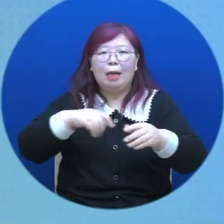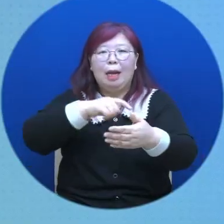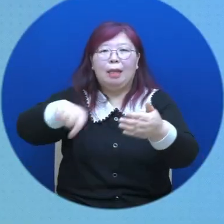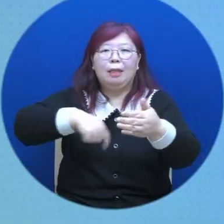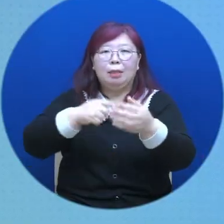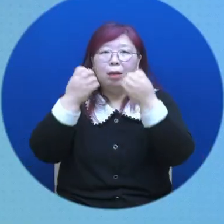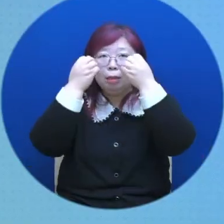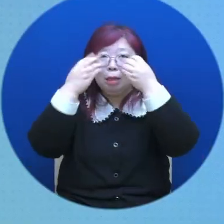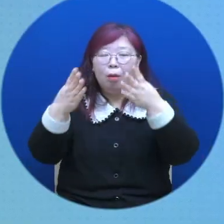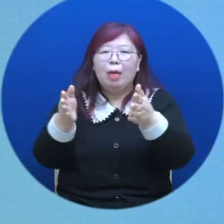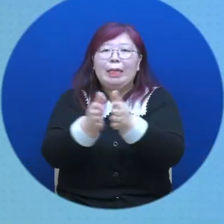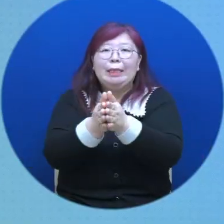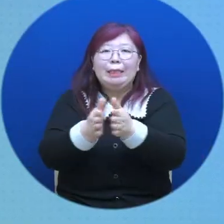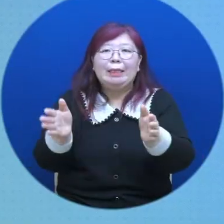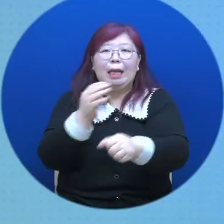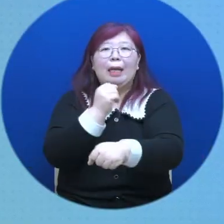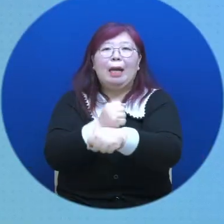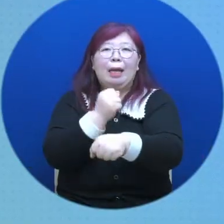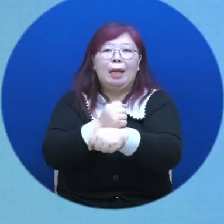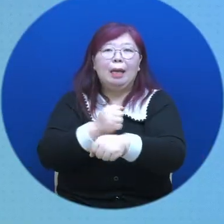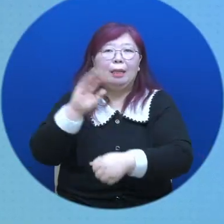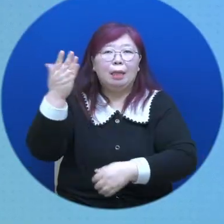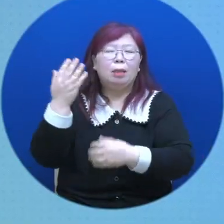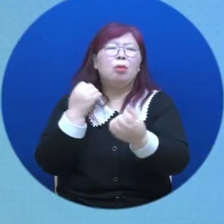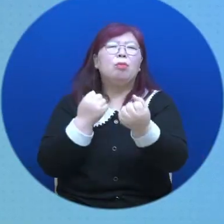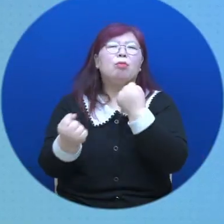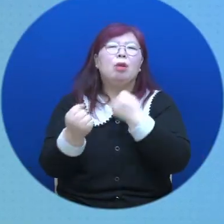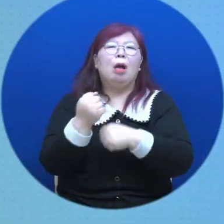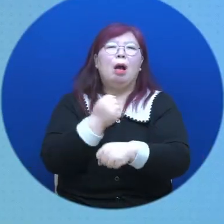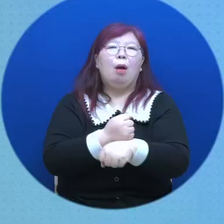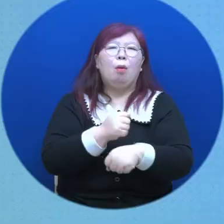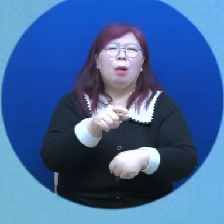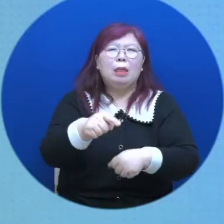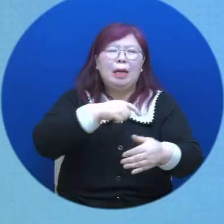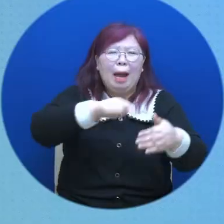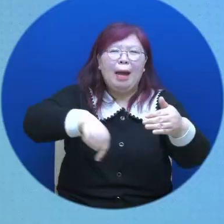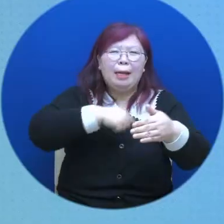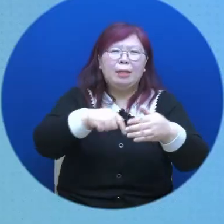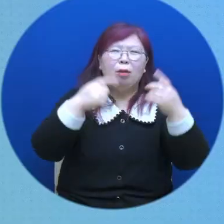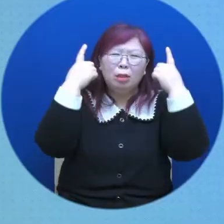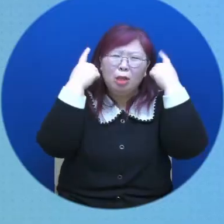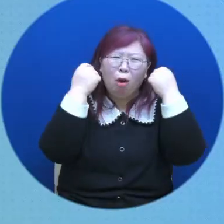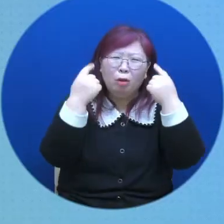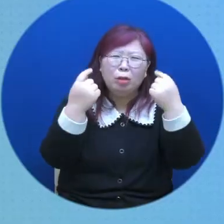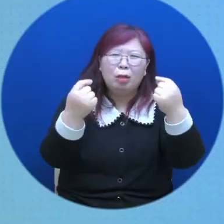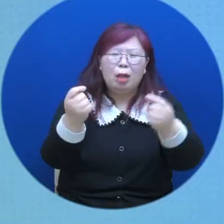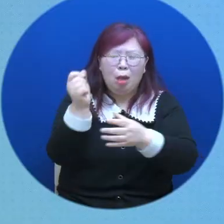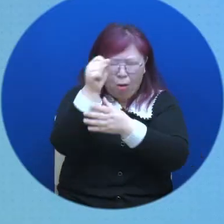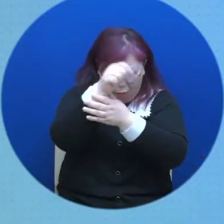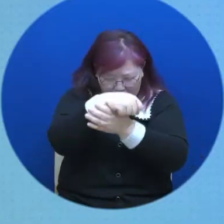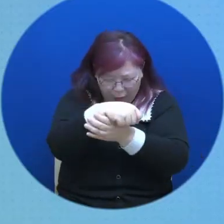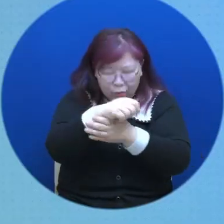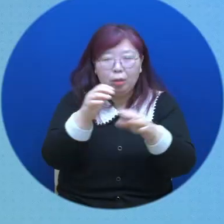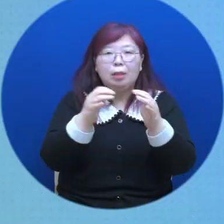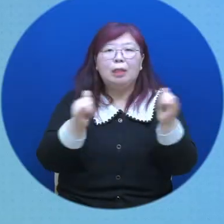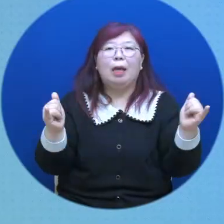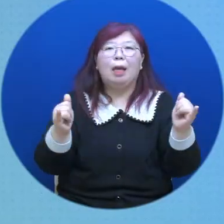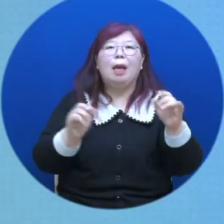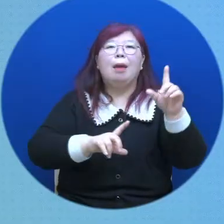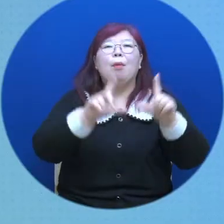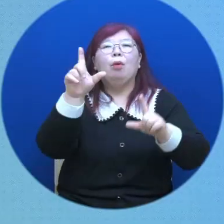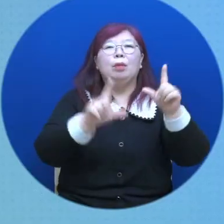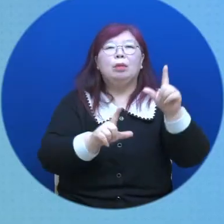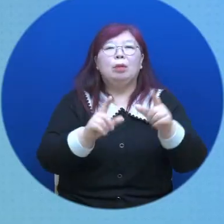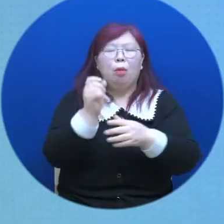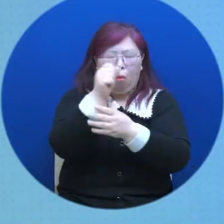새롭게 가야 하는 인생살임에도 불구하고 그들 안에 여전히 고개 숙인 자의 DNA, 고개